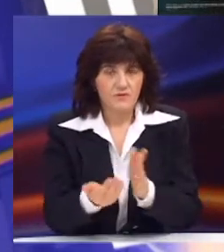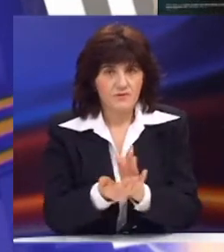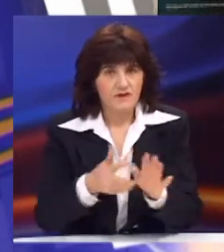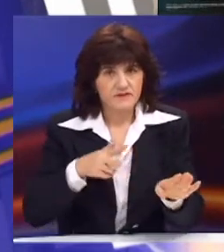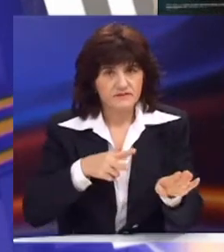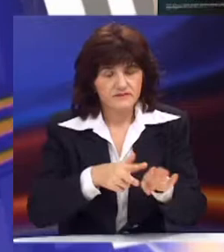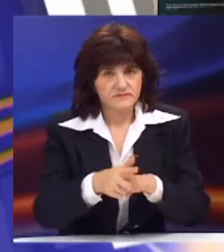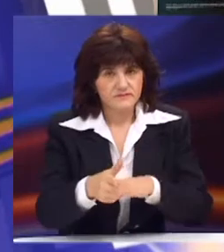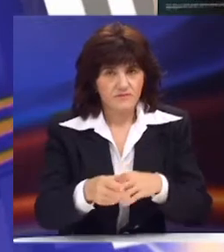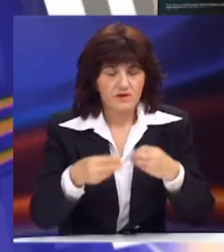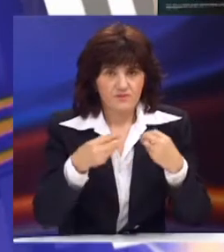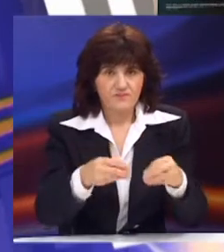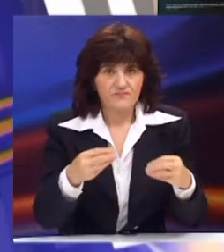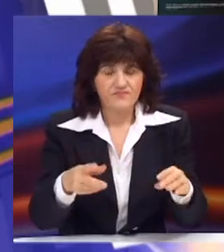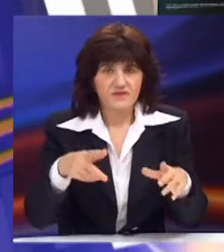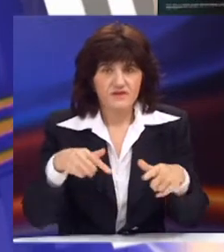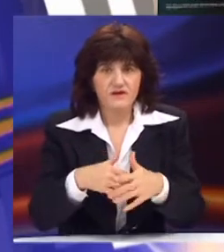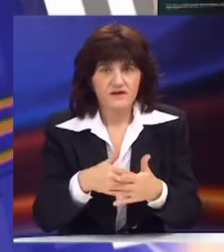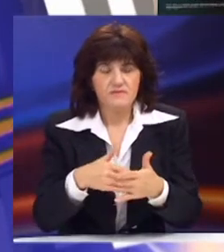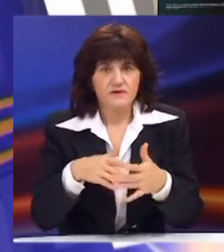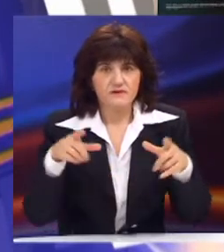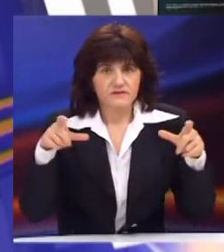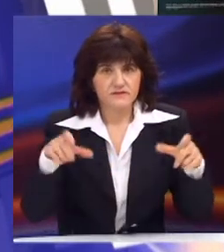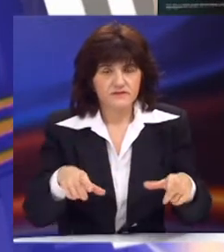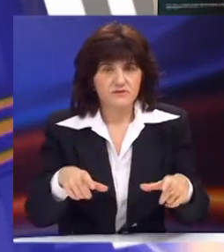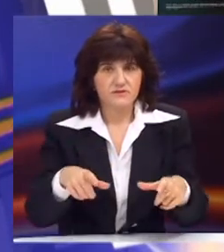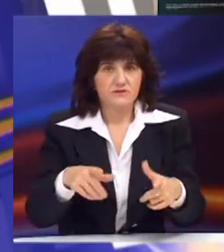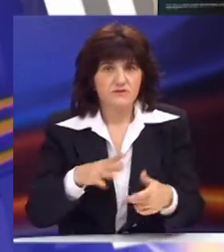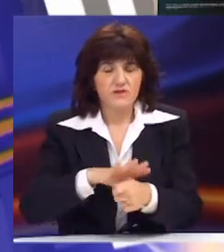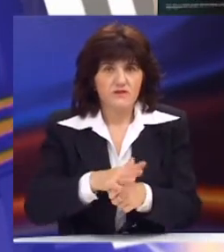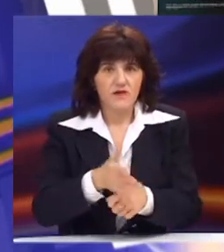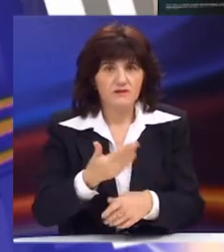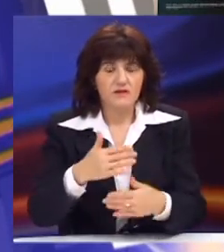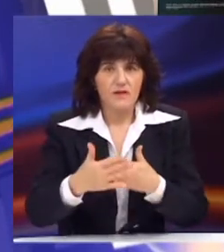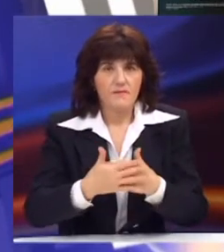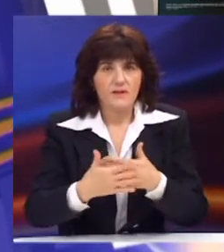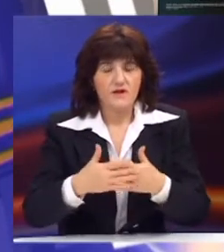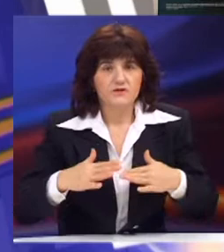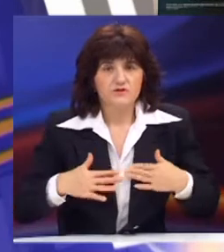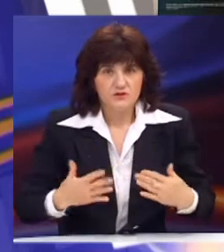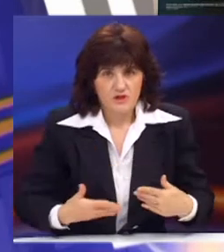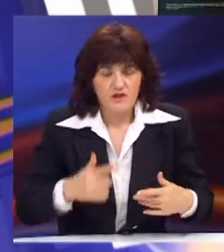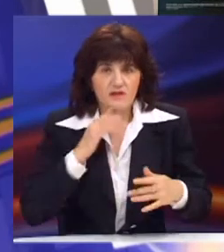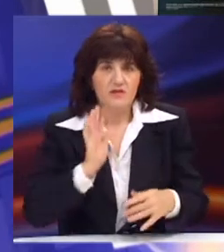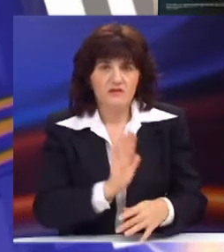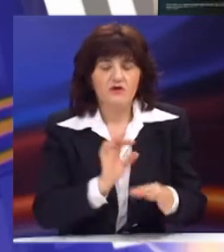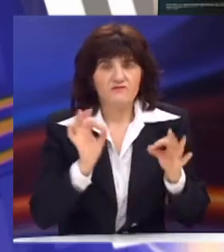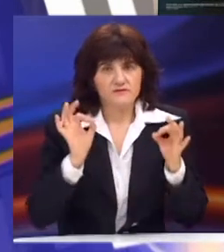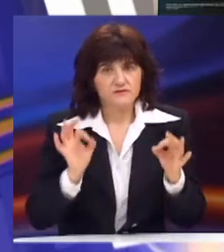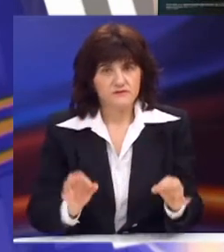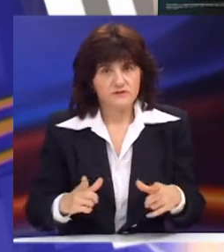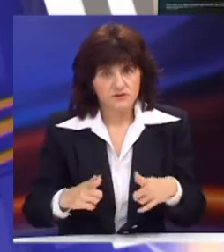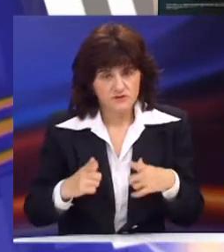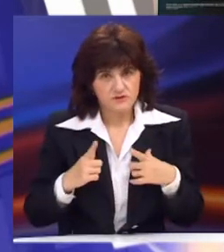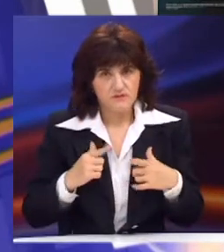preventivnog karaktera, znači cilj tretmana je zaustavljanje nasilja nad ženama i njihova bezbednost, a ujedno